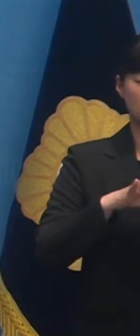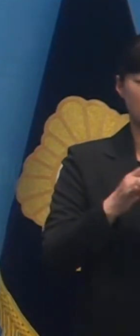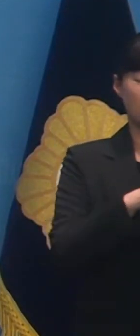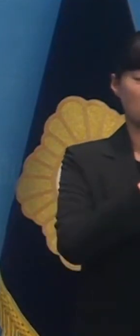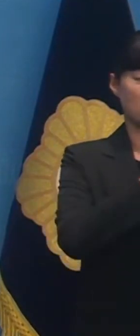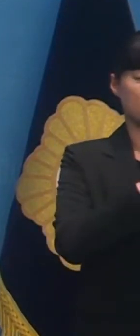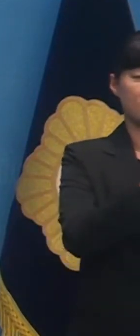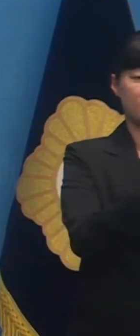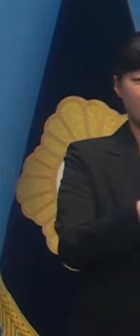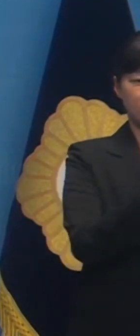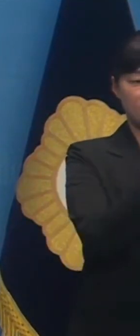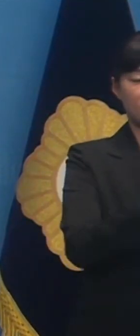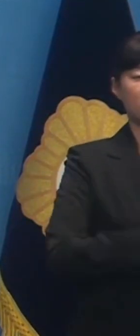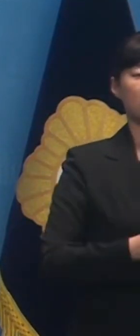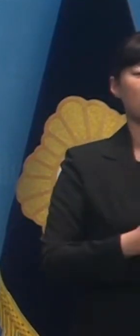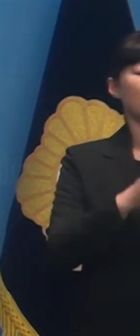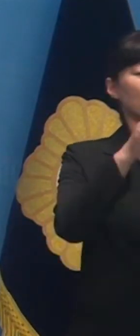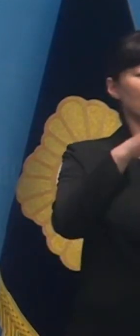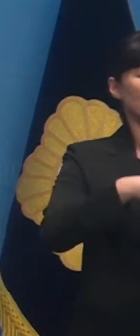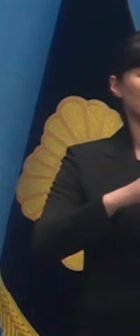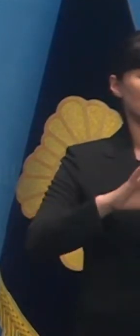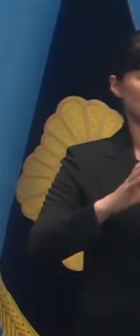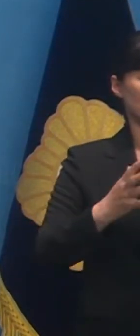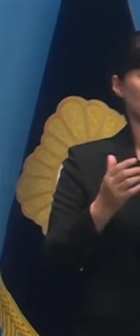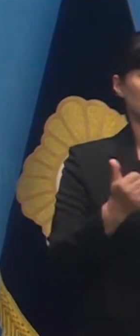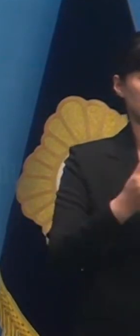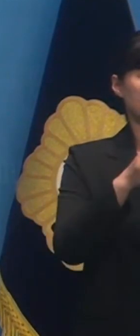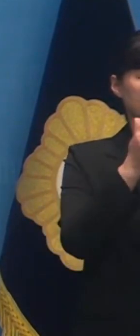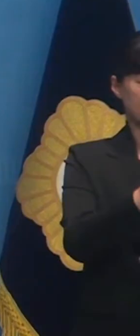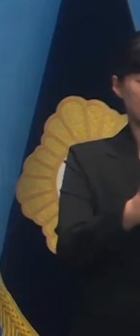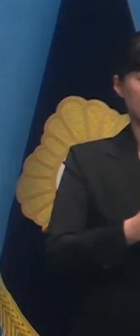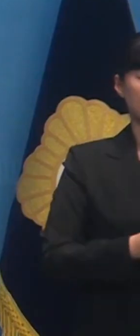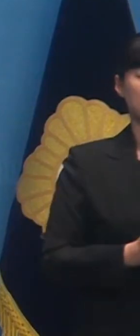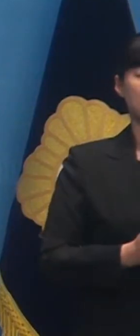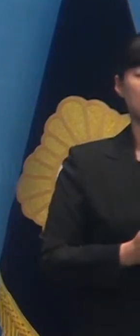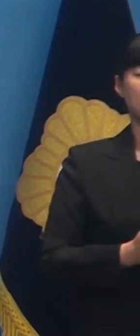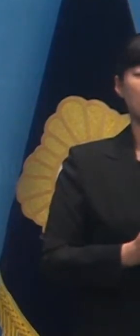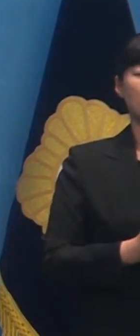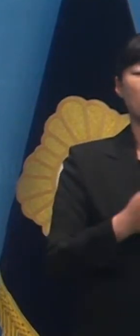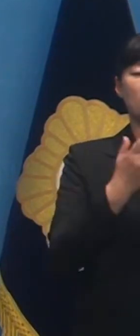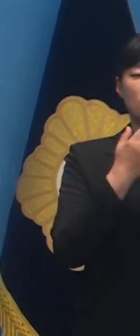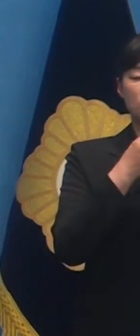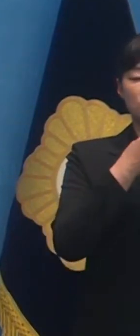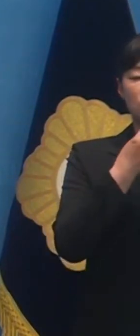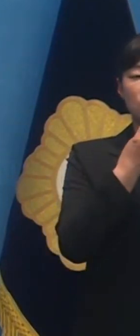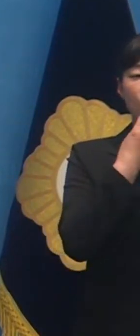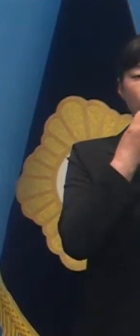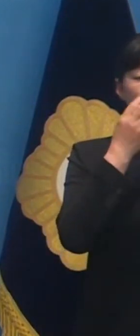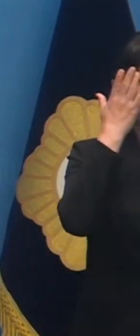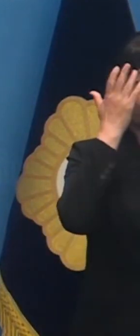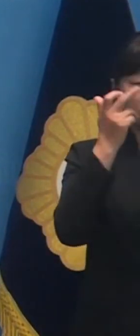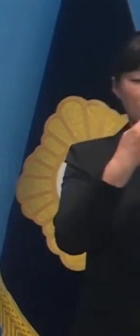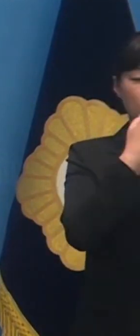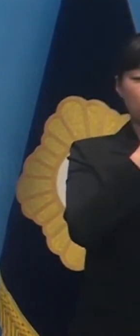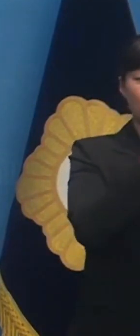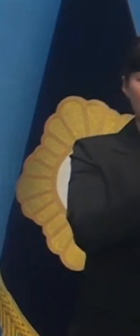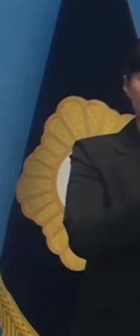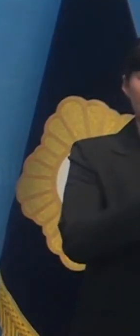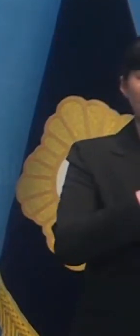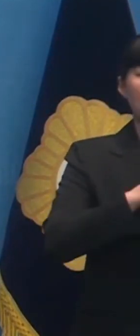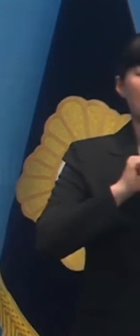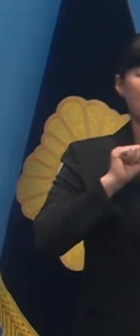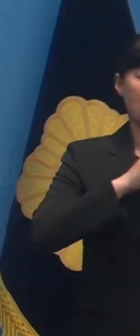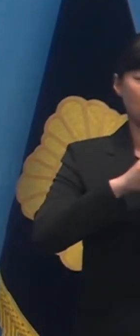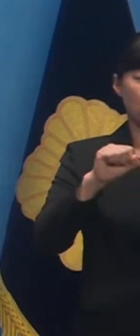의장단 일정입니다. 우원식 국회의장은 화요일 10일 오전 10시 서울 용산구 민주화운동기념관에서